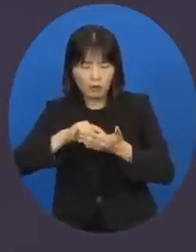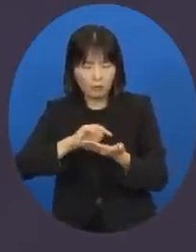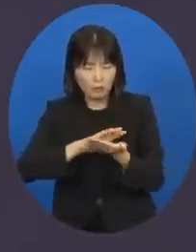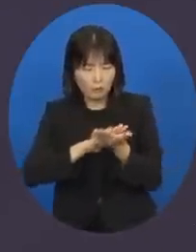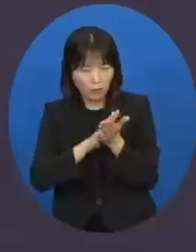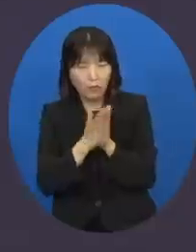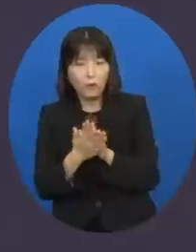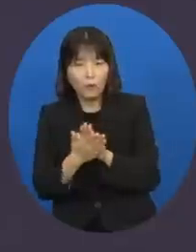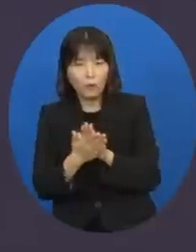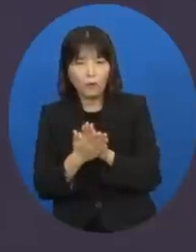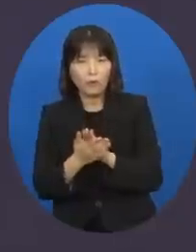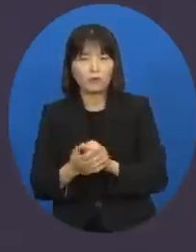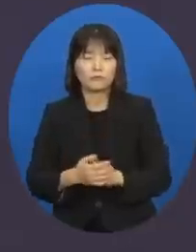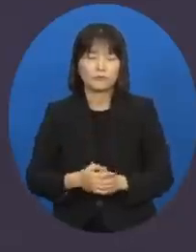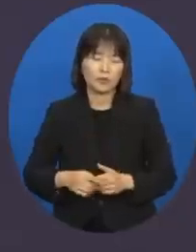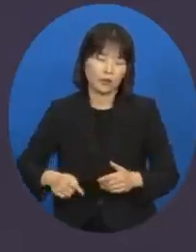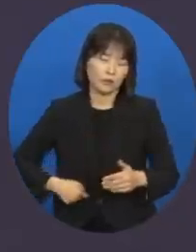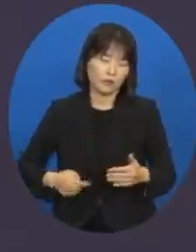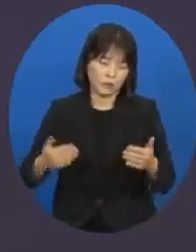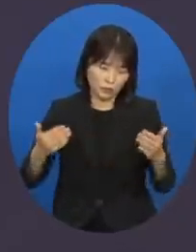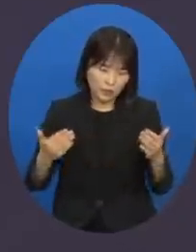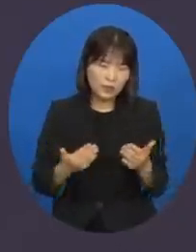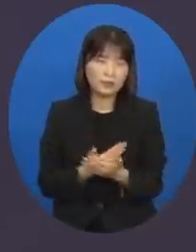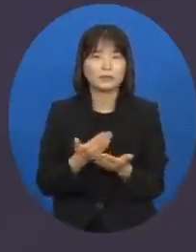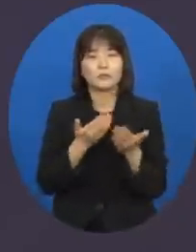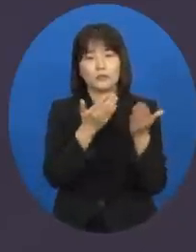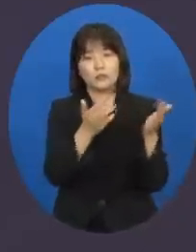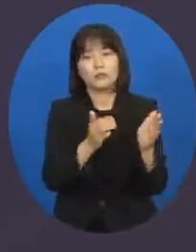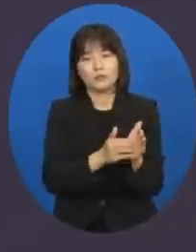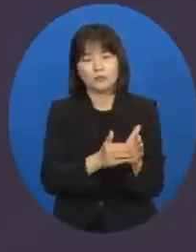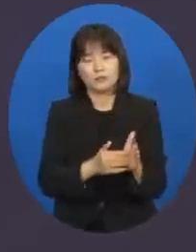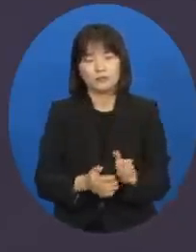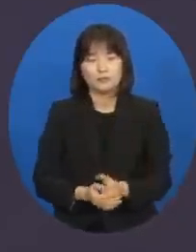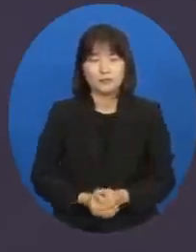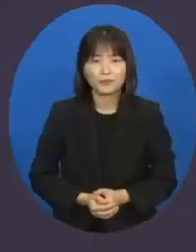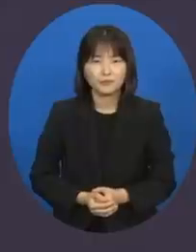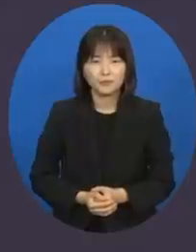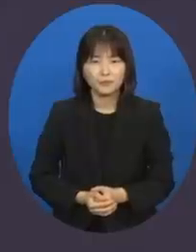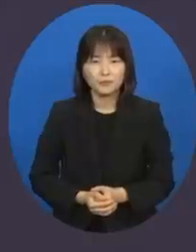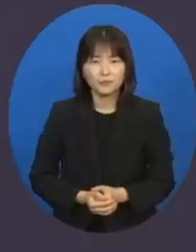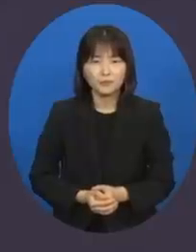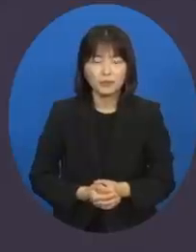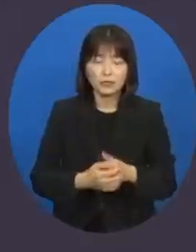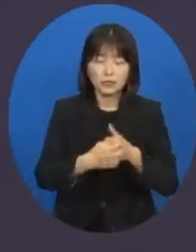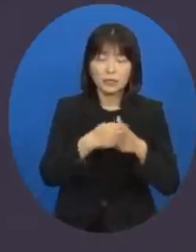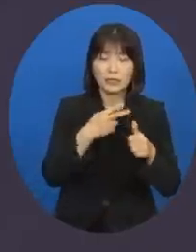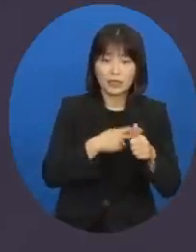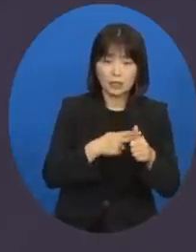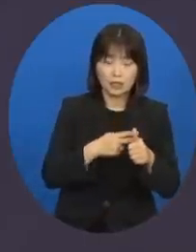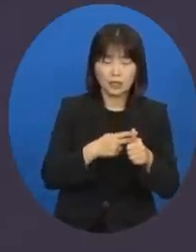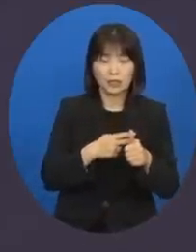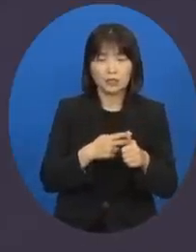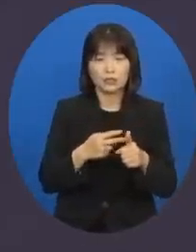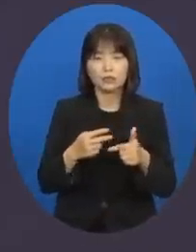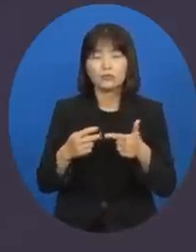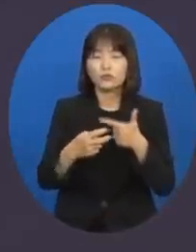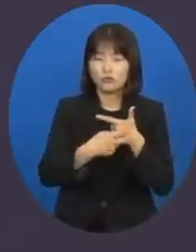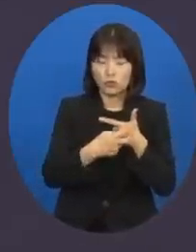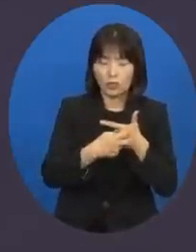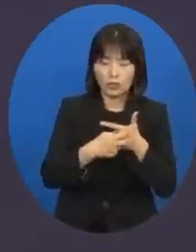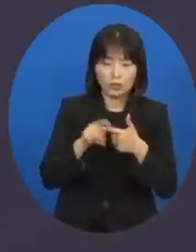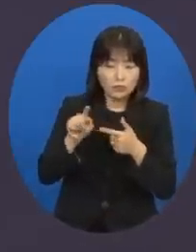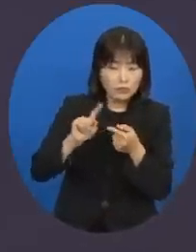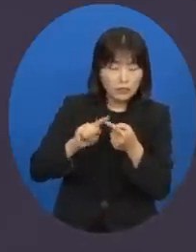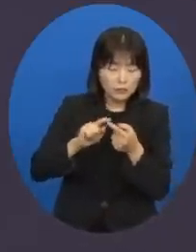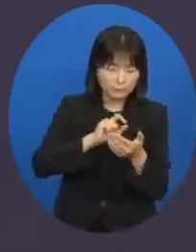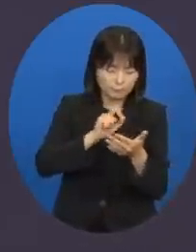일어나고 소위 회심을 하게 된 거예요. 의사였던 누가는 치밀하게 바로 그 점을 기록을